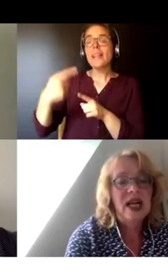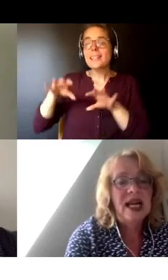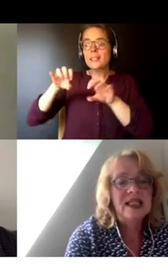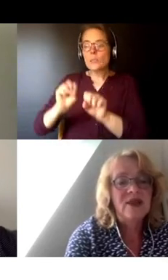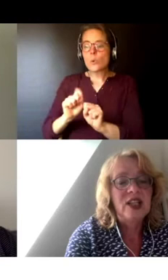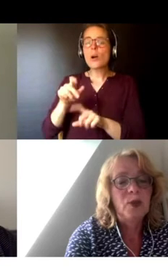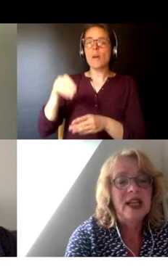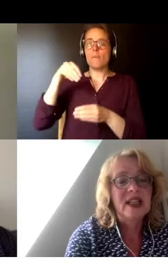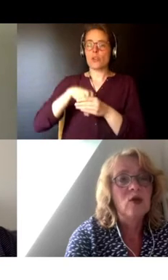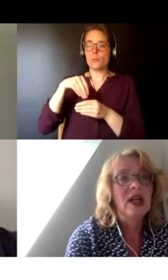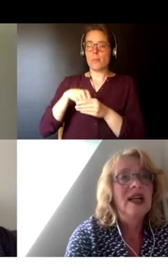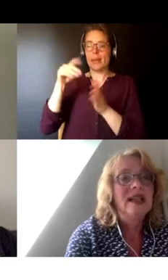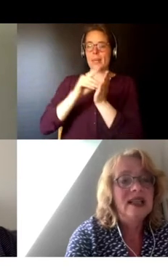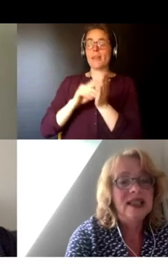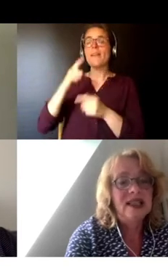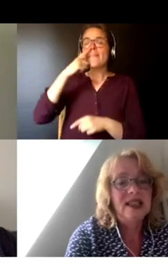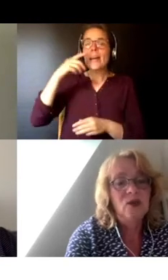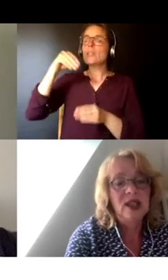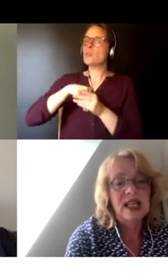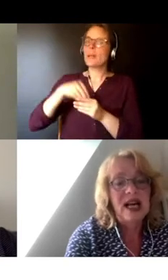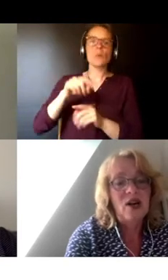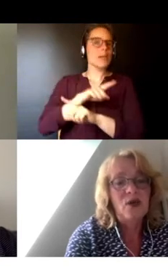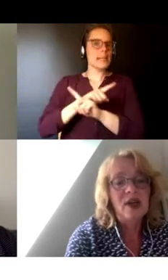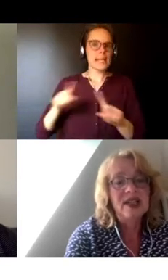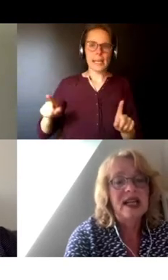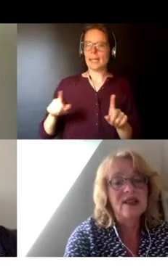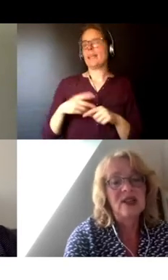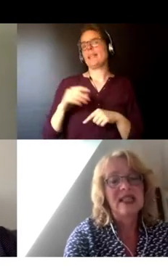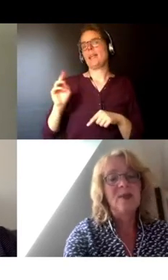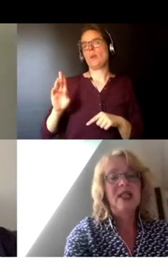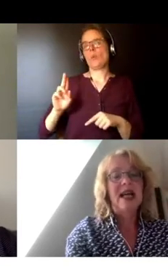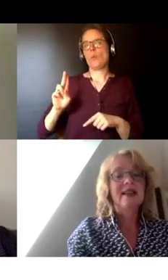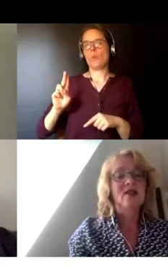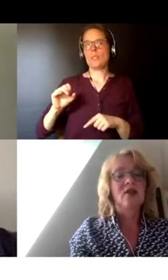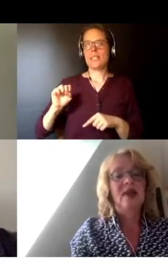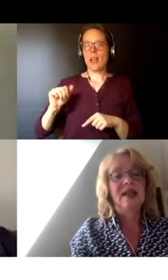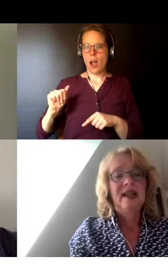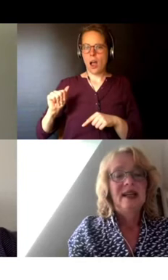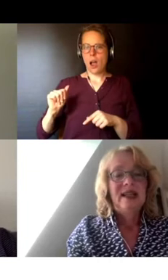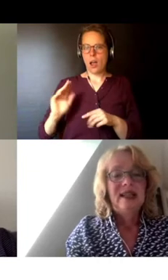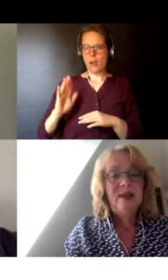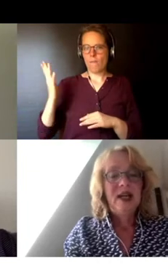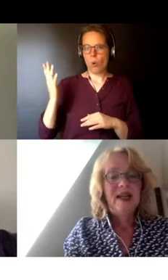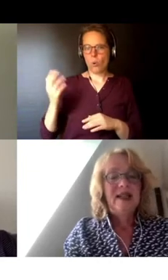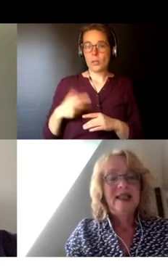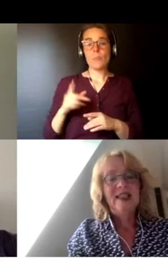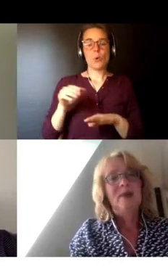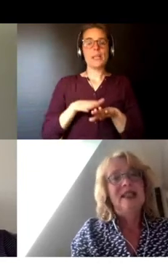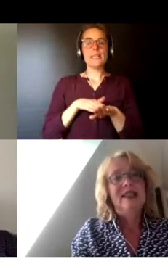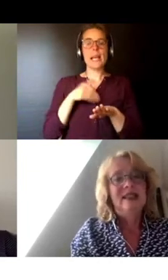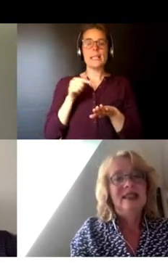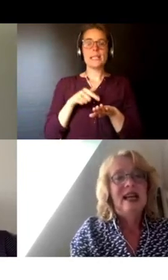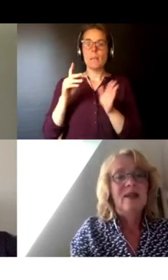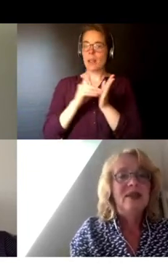zu gewährleisten, wenn die Speicherung nicht in den USA erfolgt. Also sensible Daten sollte man lieber nicht